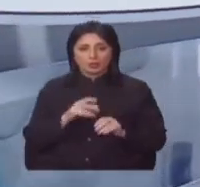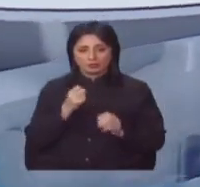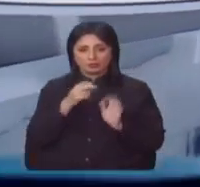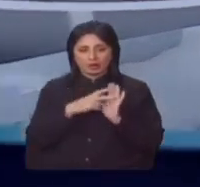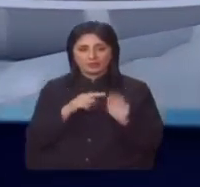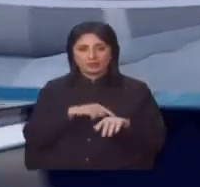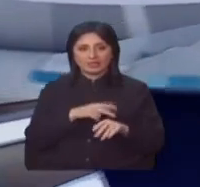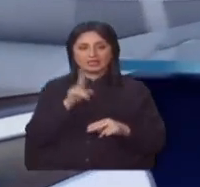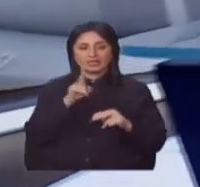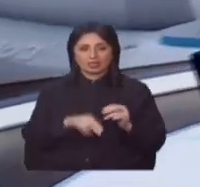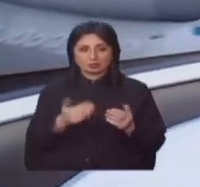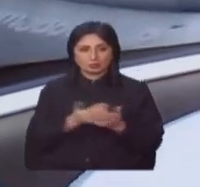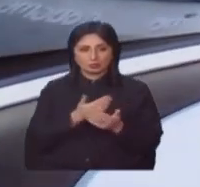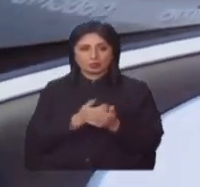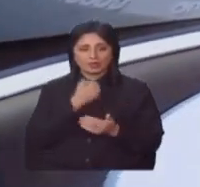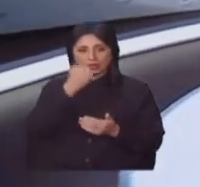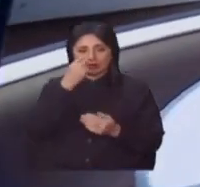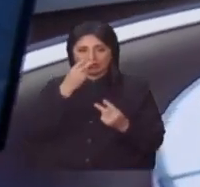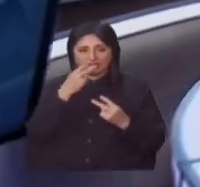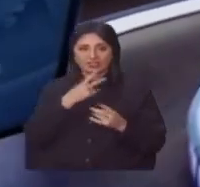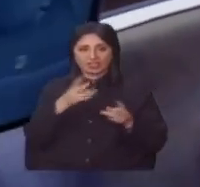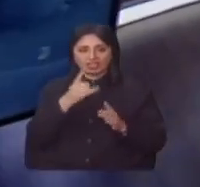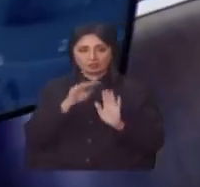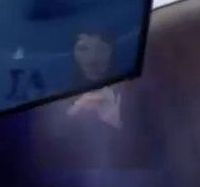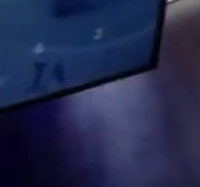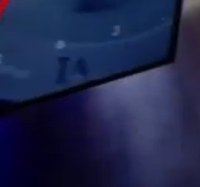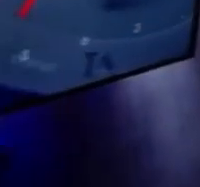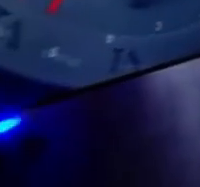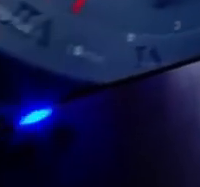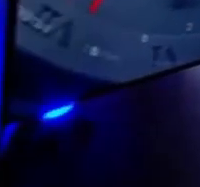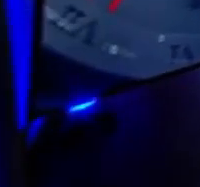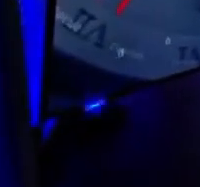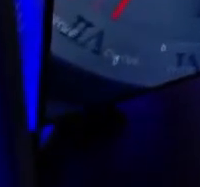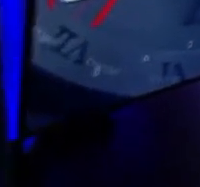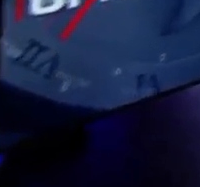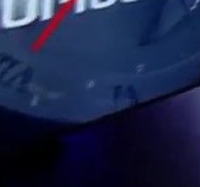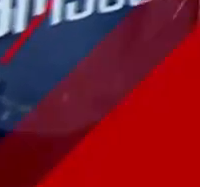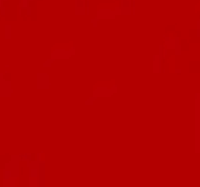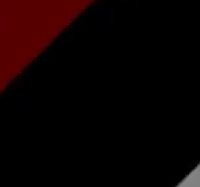მოამბე 18 საათზე დღეს ამით დასრულებულია. გმადლობთ რომ გვიყურებთ. დარჩით საქართველოს.